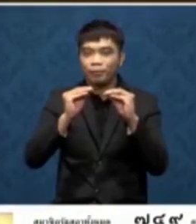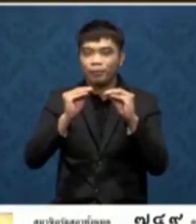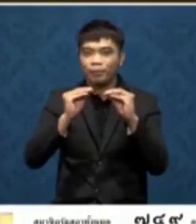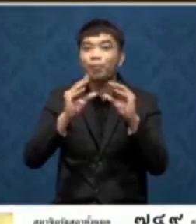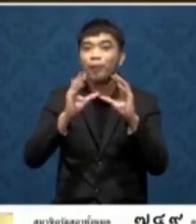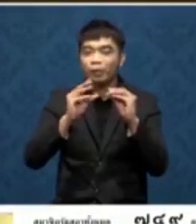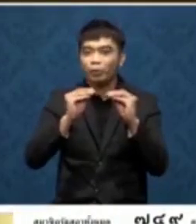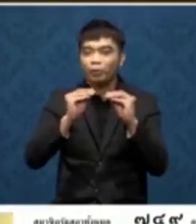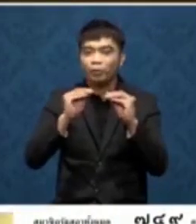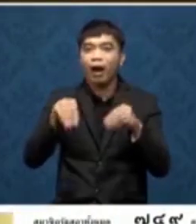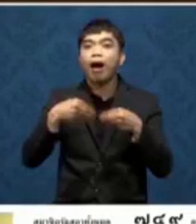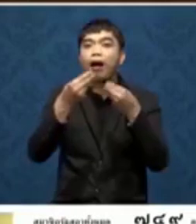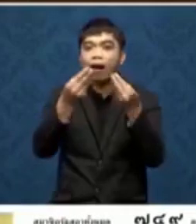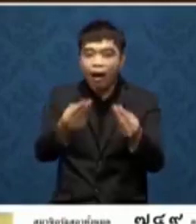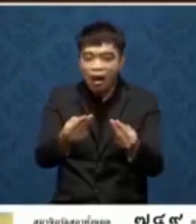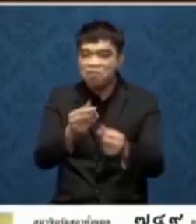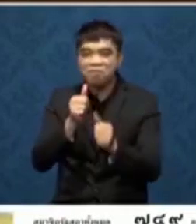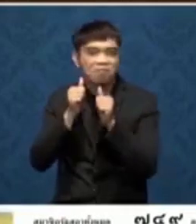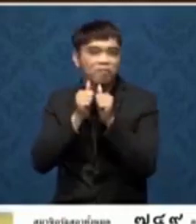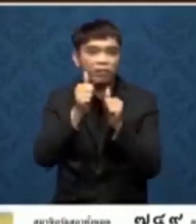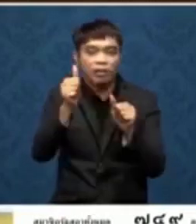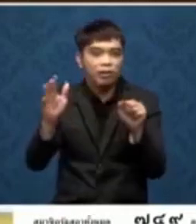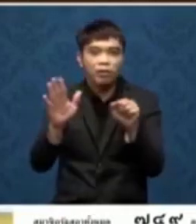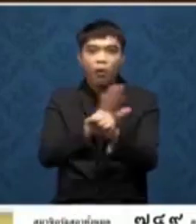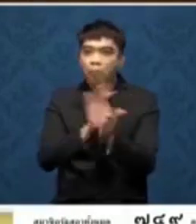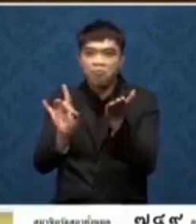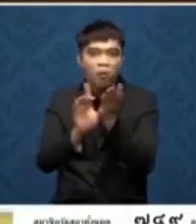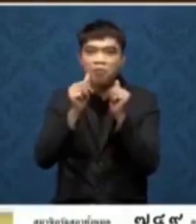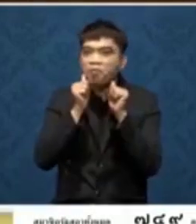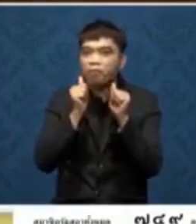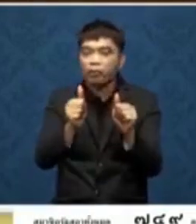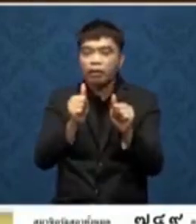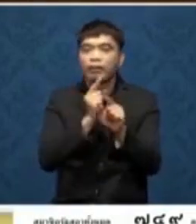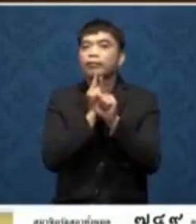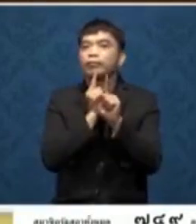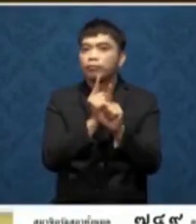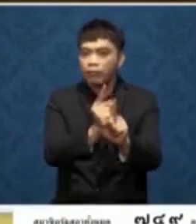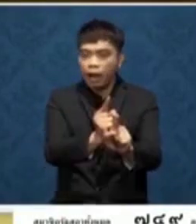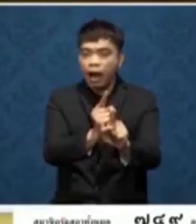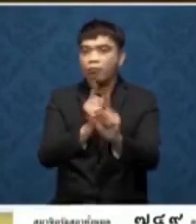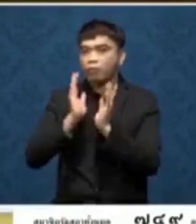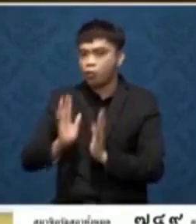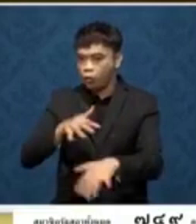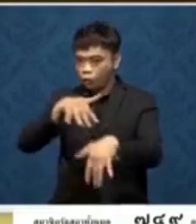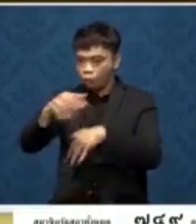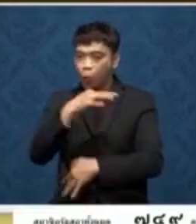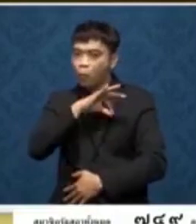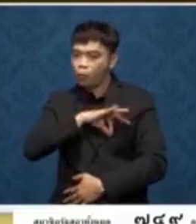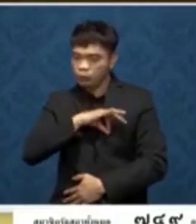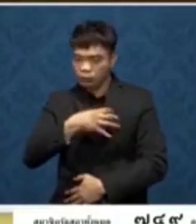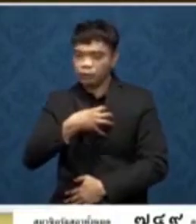จะมีประสิทธิภาพ และสมบูรณ์ตามที่ประชาชนเขาคาดหวังไ